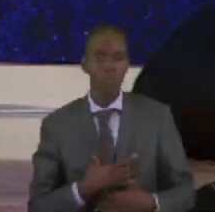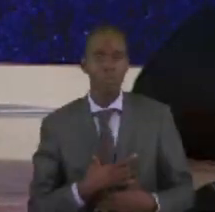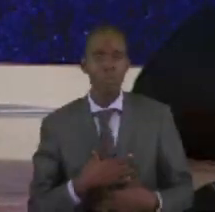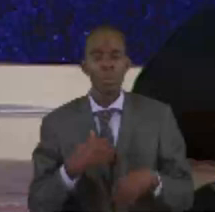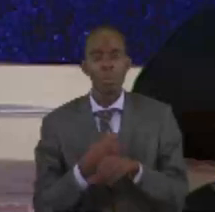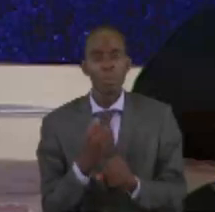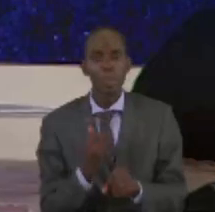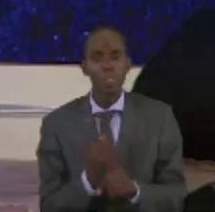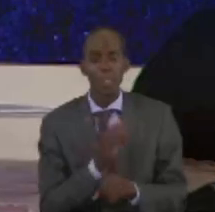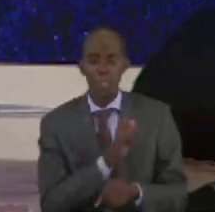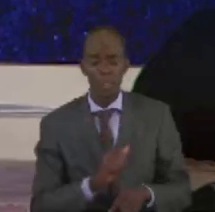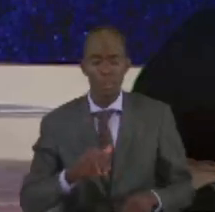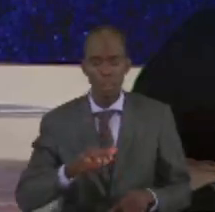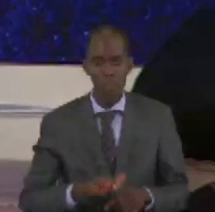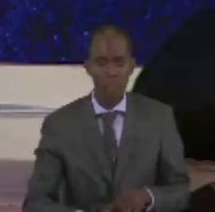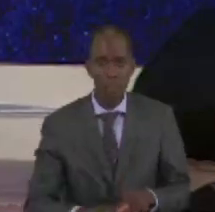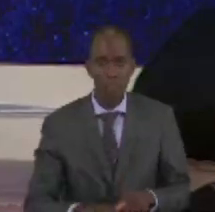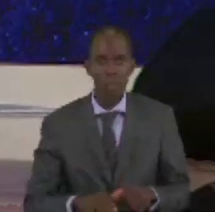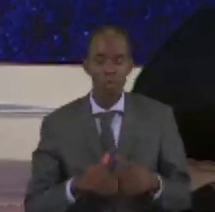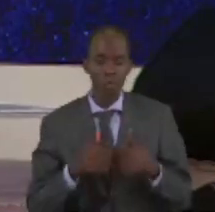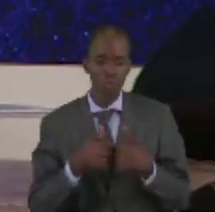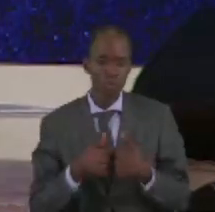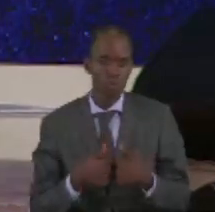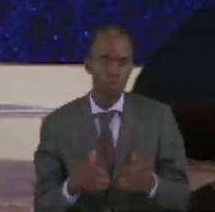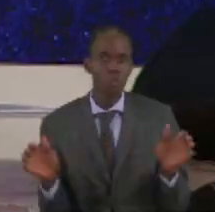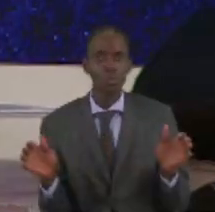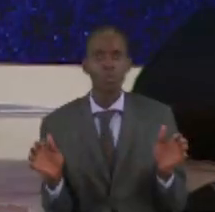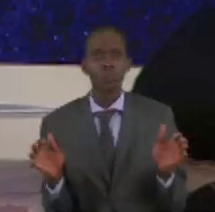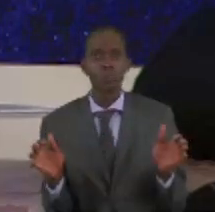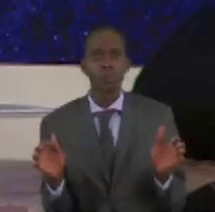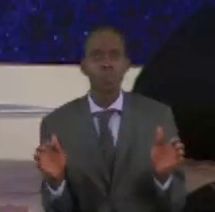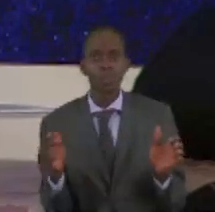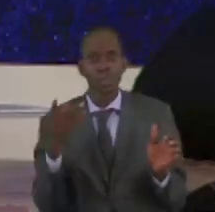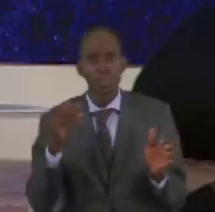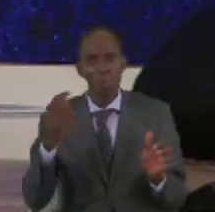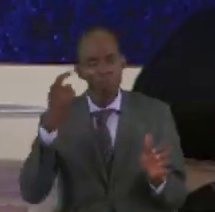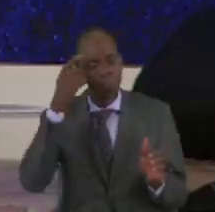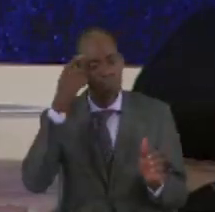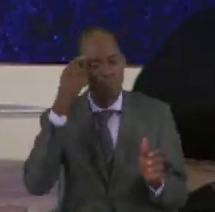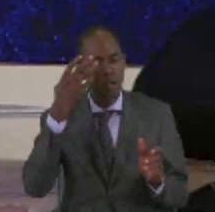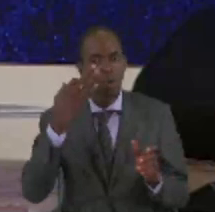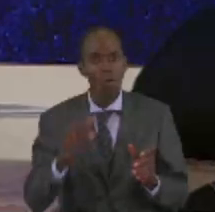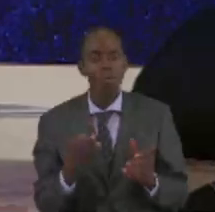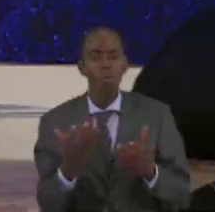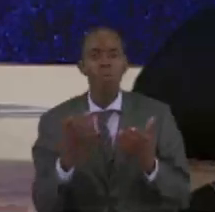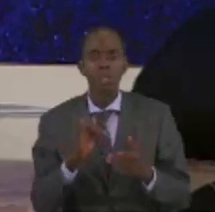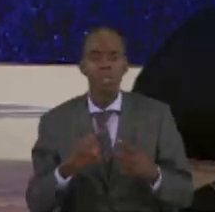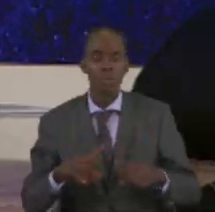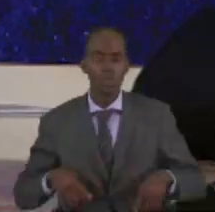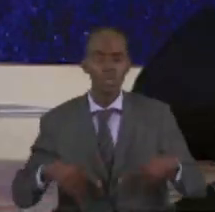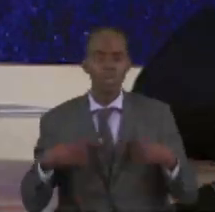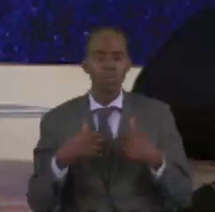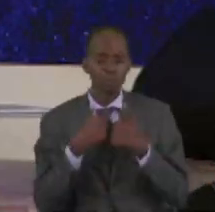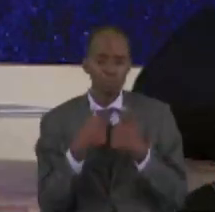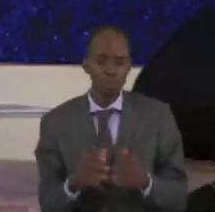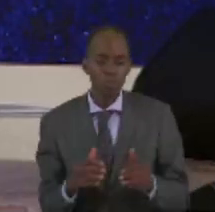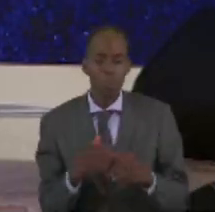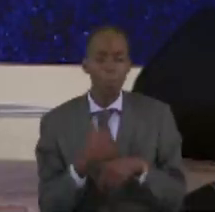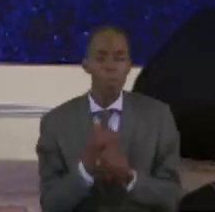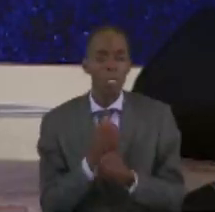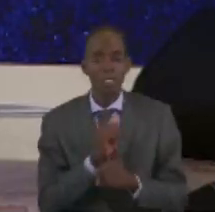il peut même affamer un enfant, il peut même faire perdre à l'enfant son sens de vivre, il